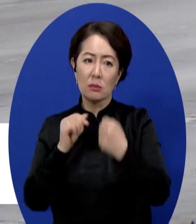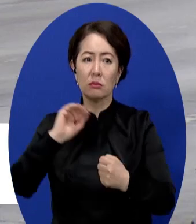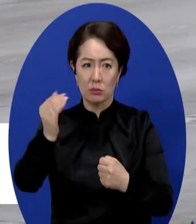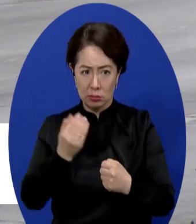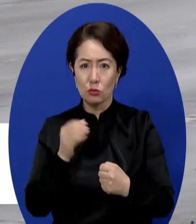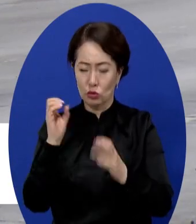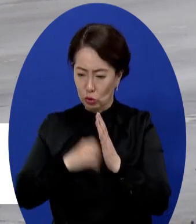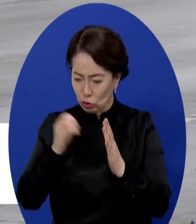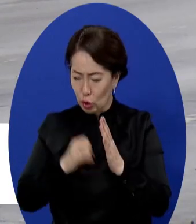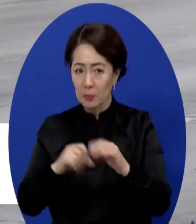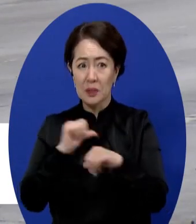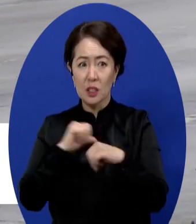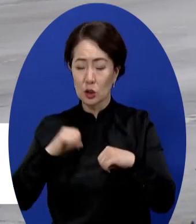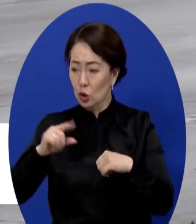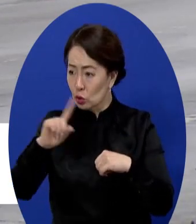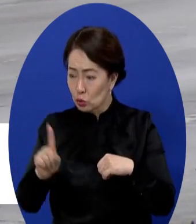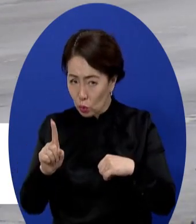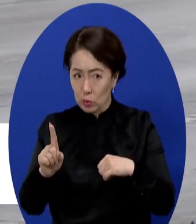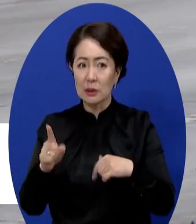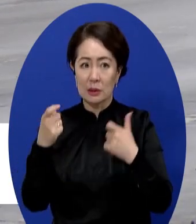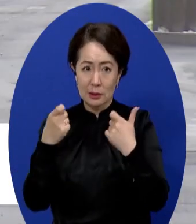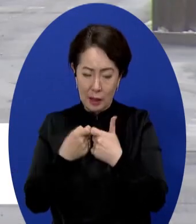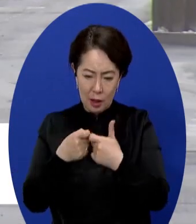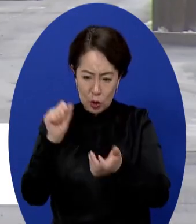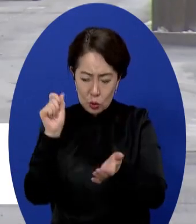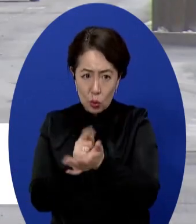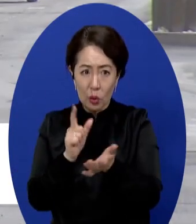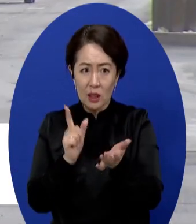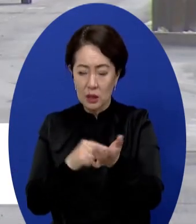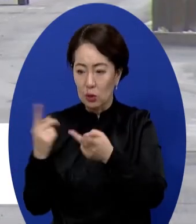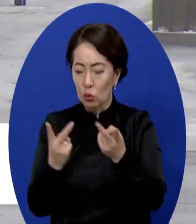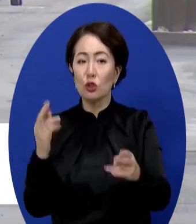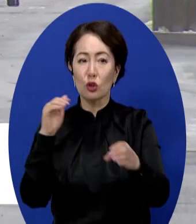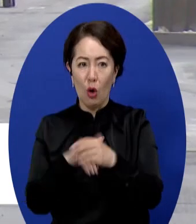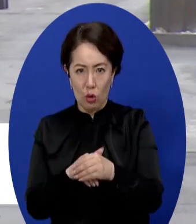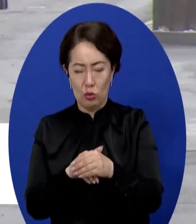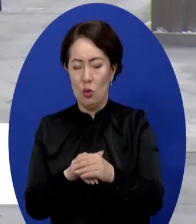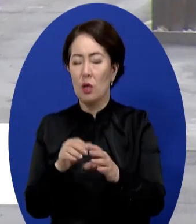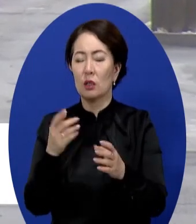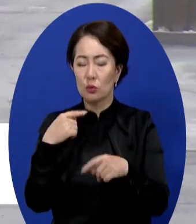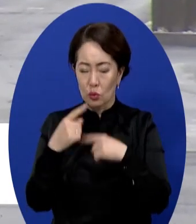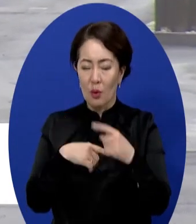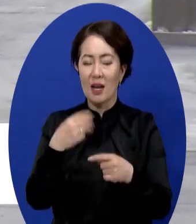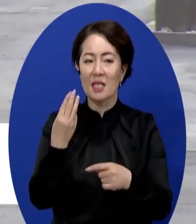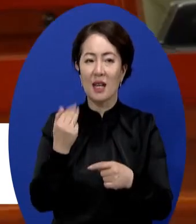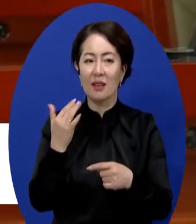оролцсон. За иргэд зөвшөөрөгдсөн хүрээнд шаардлагатай үйлчилгээндээ хамрагдана гэдгийг шадар сайд амар сайхан хэлж